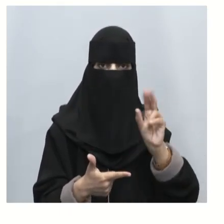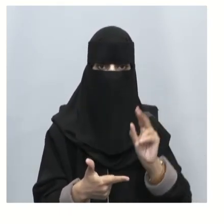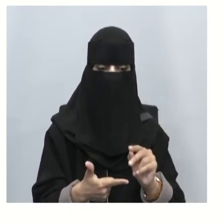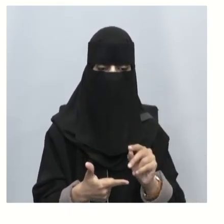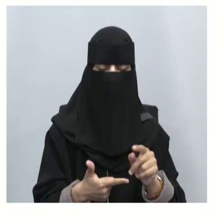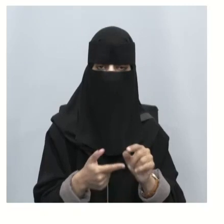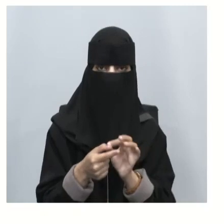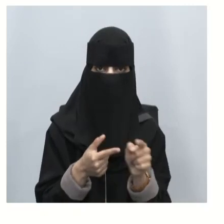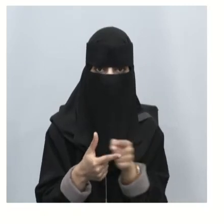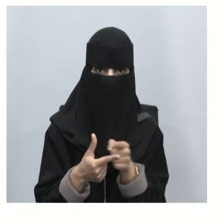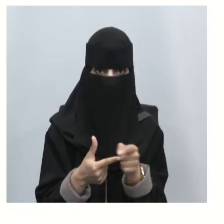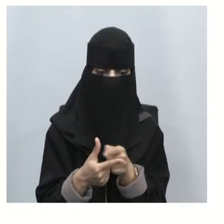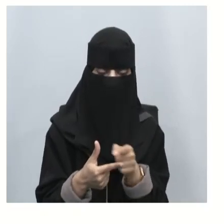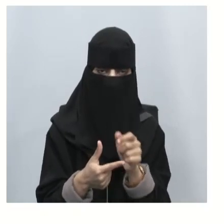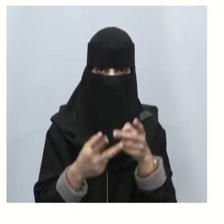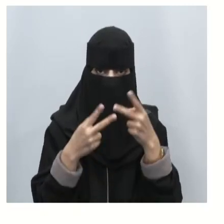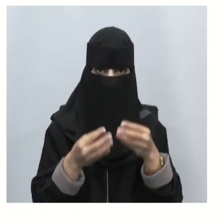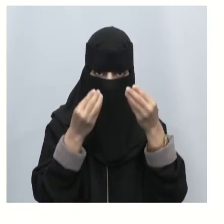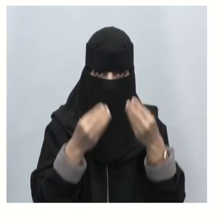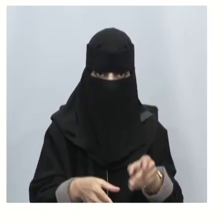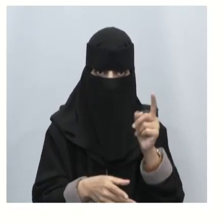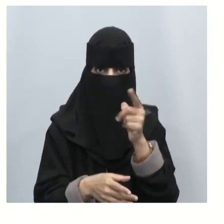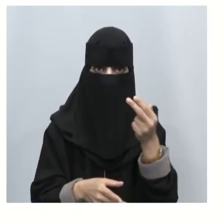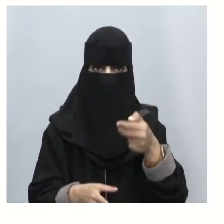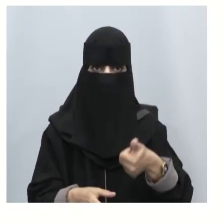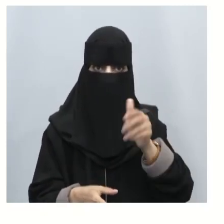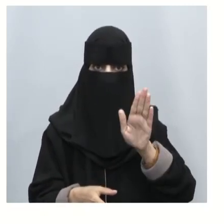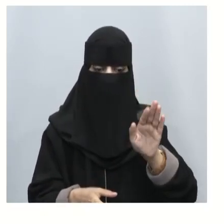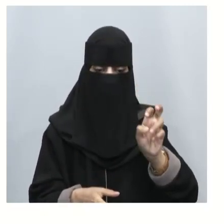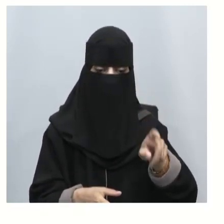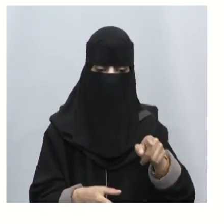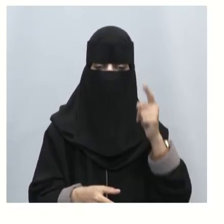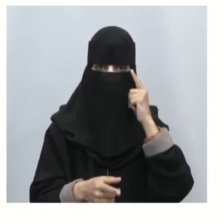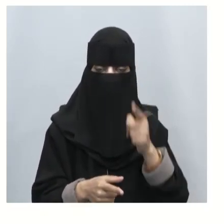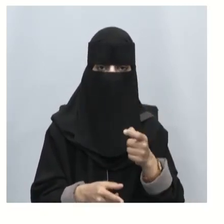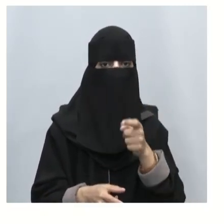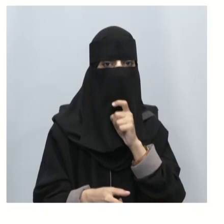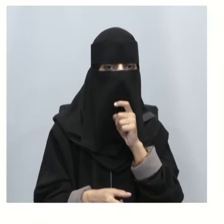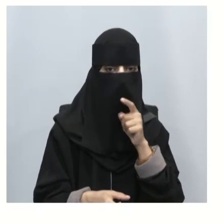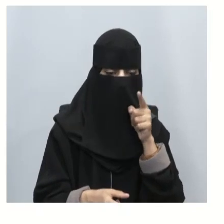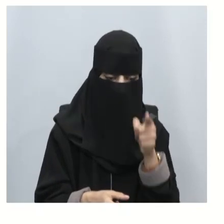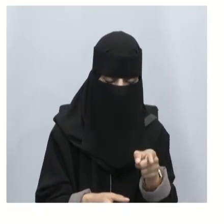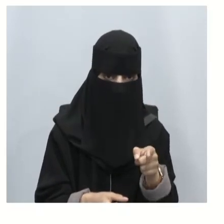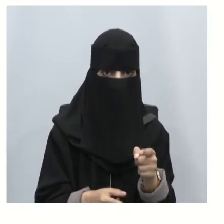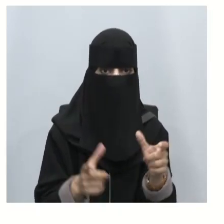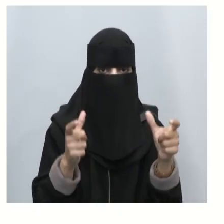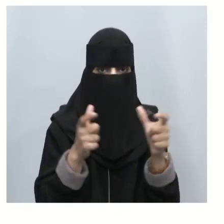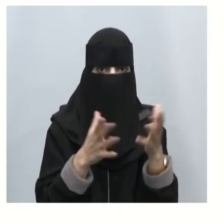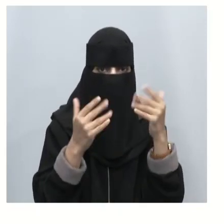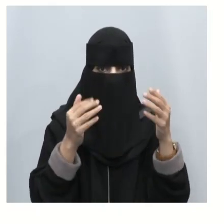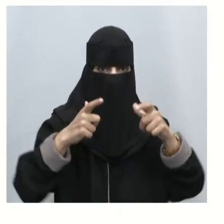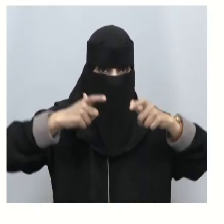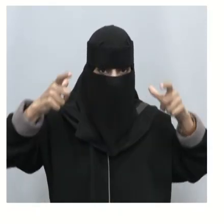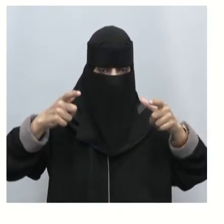الفتره التي سقطت فيها الخلافه العباسيه فهو يتسم بماذا بالضعف والانحسار اي